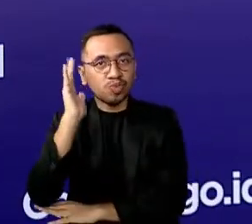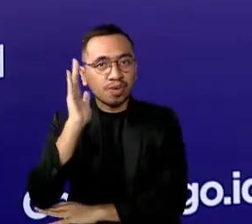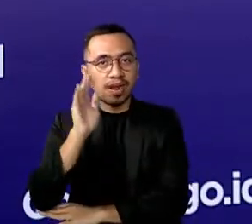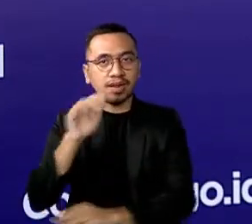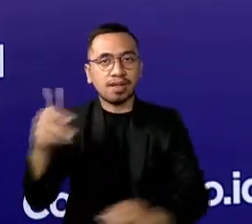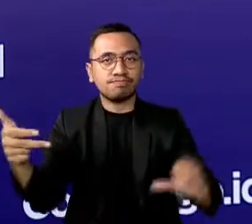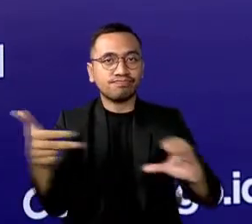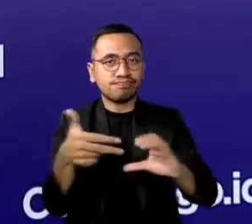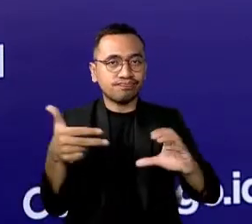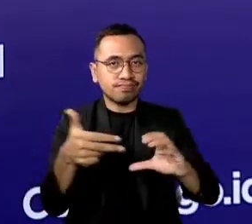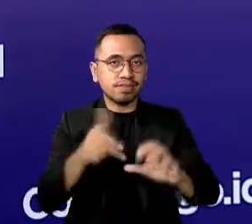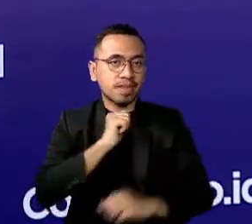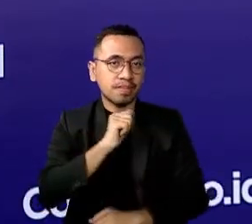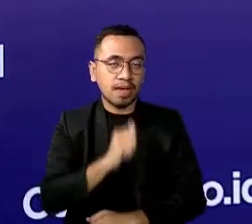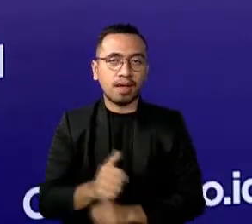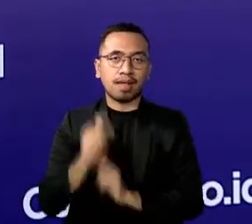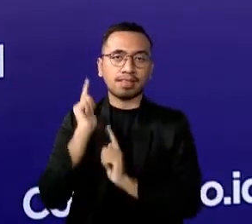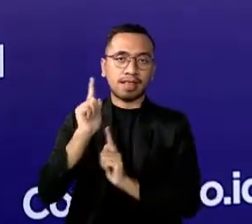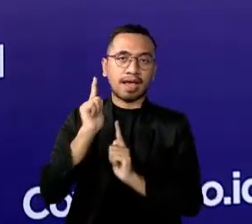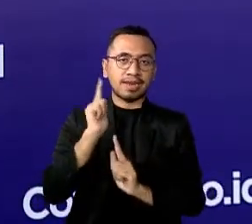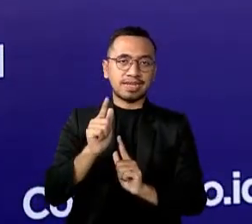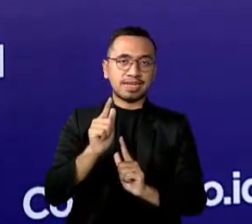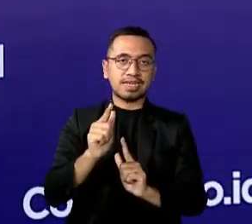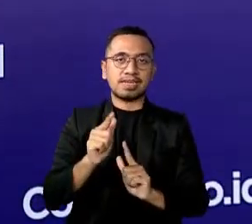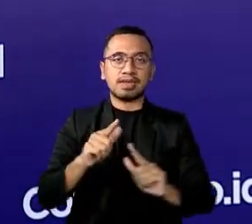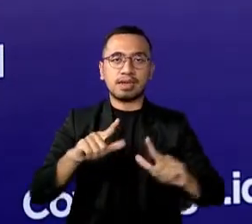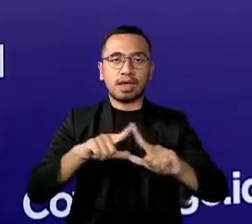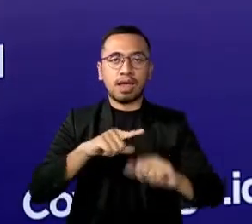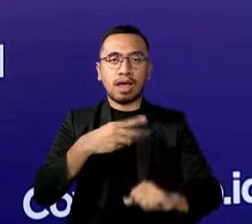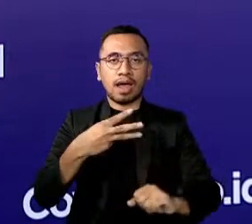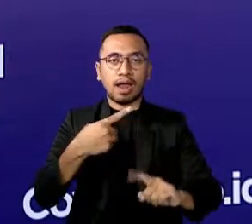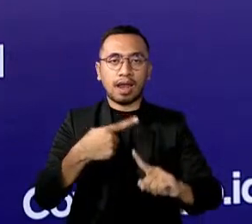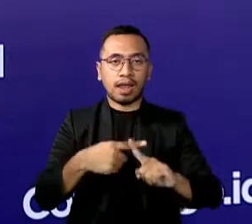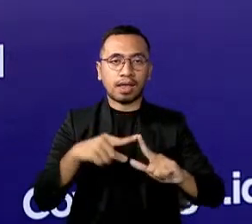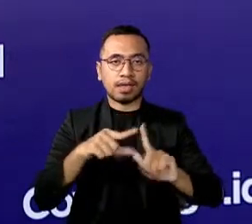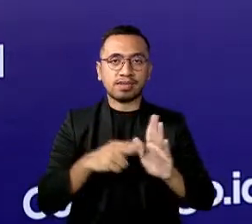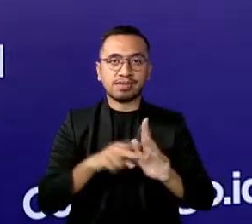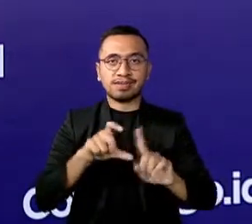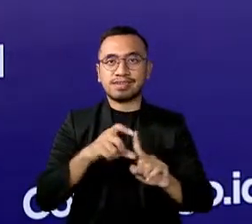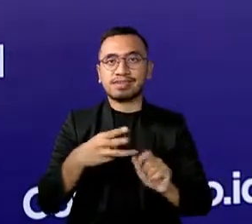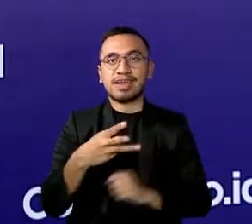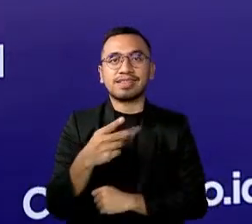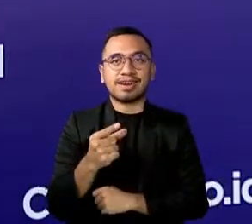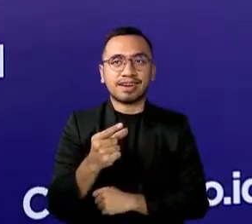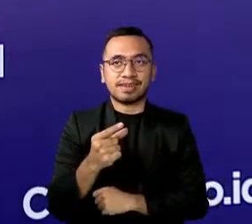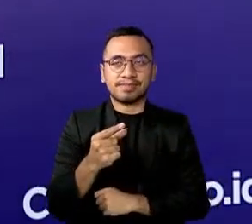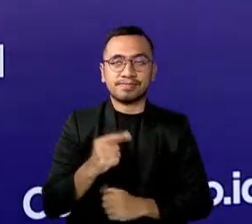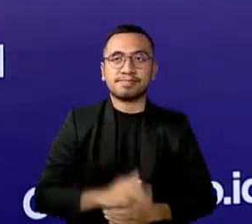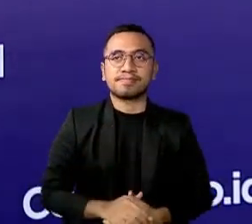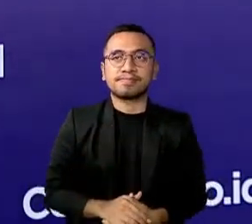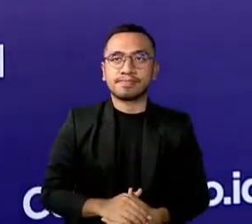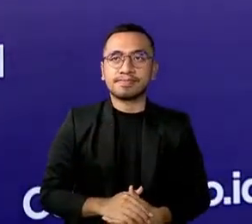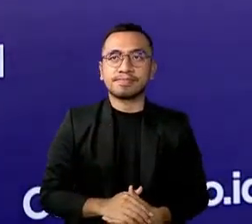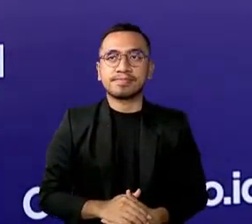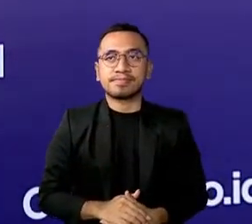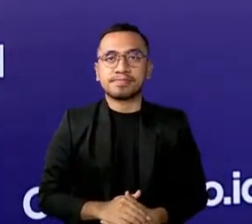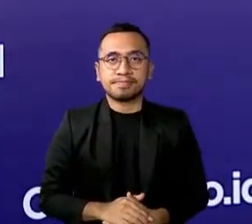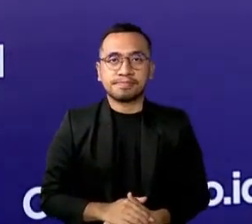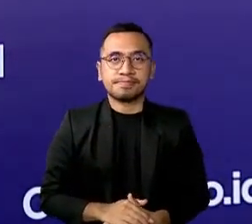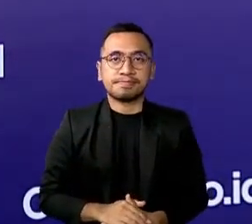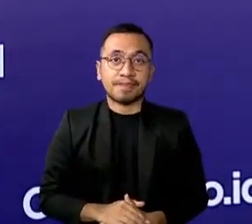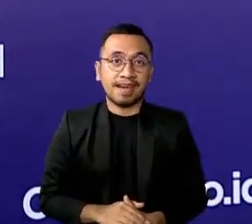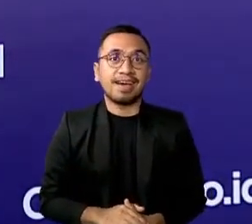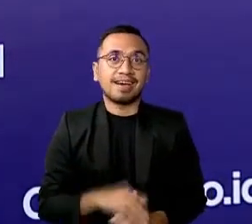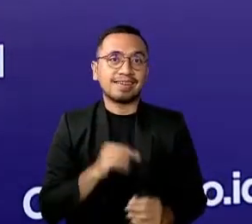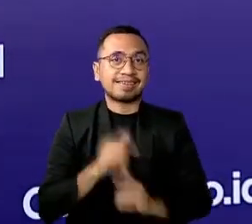yang pertama Brigjen TNI purnawirawan Doctor Alexander k Ginting sppk fccp selaku